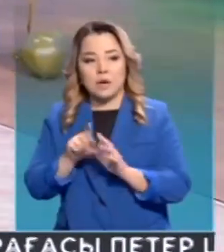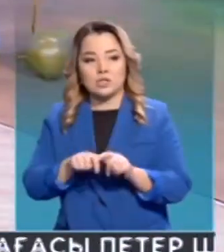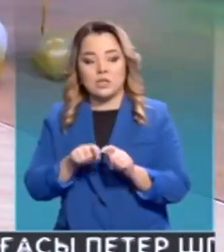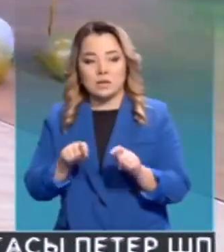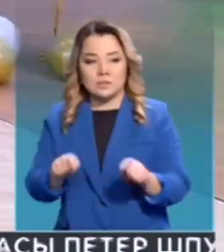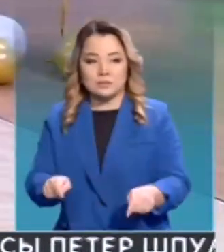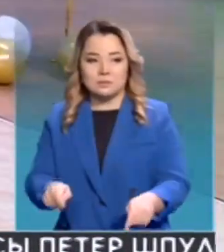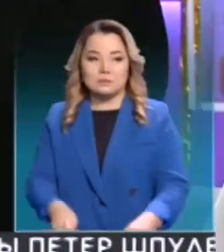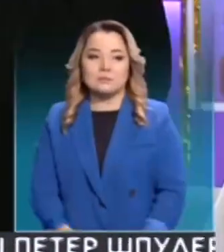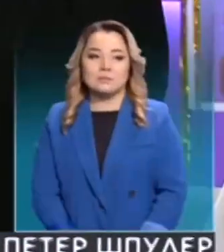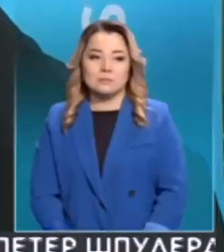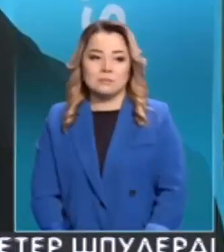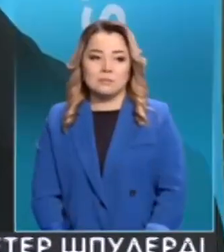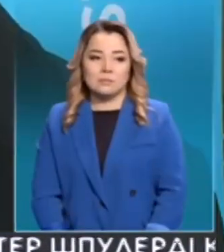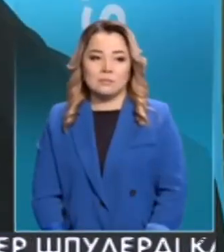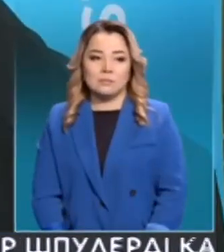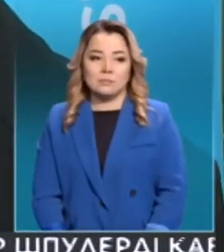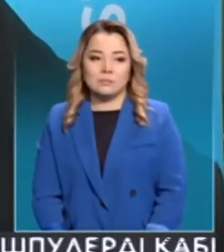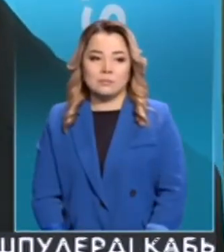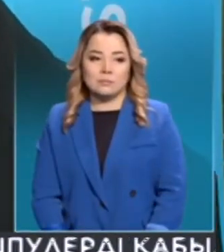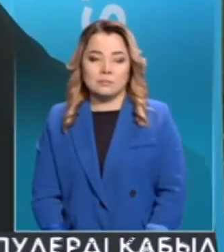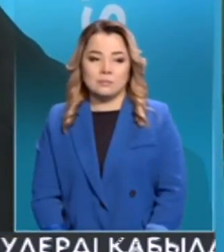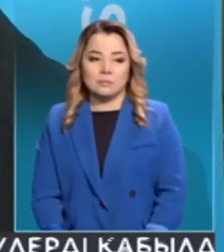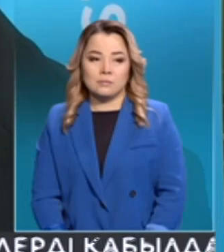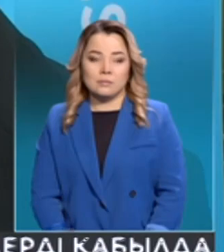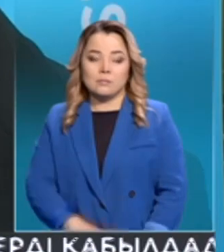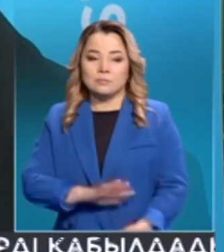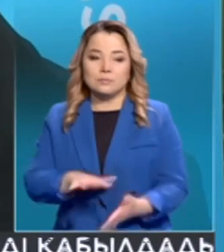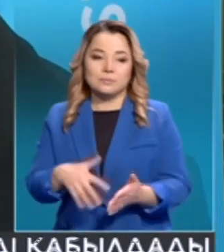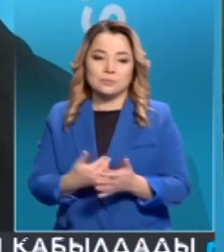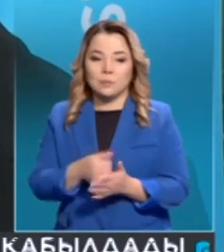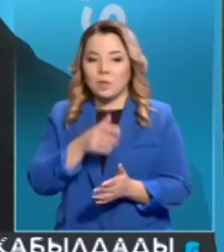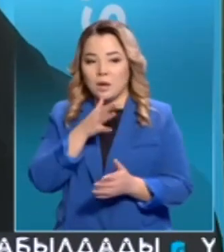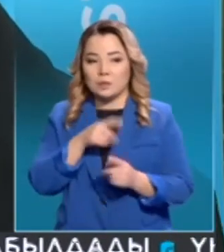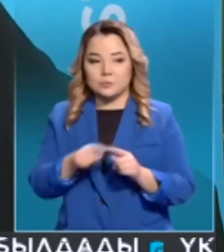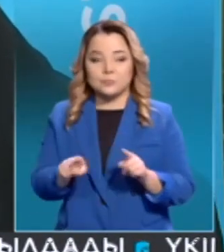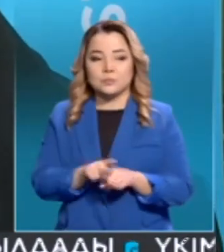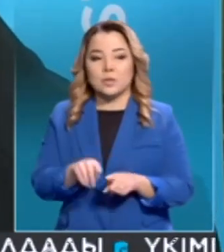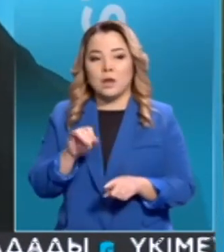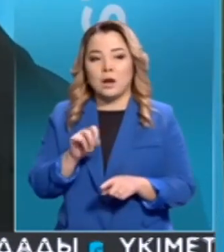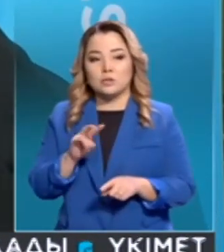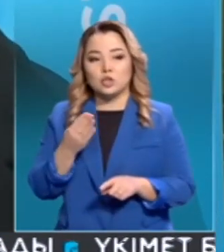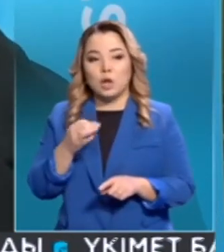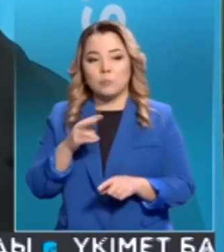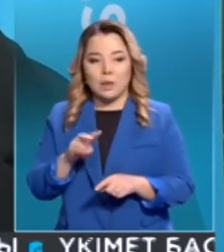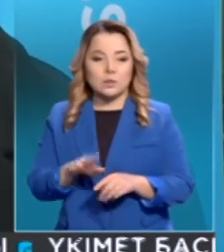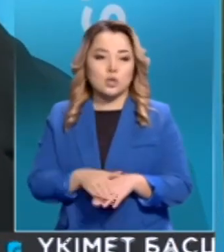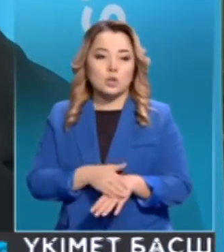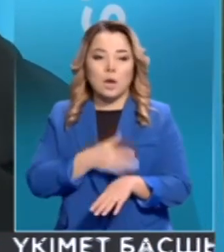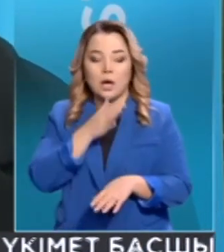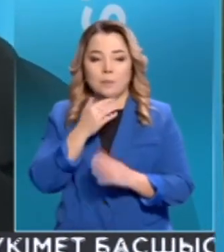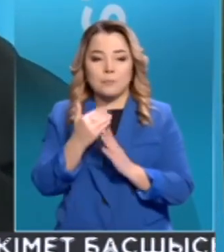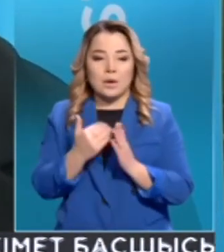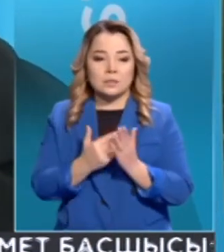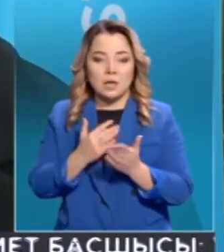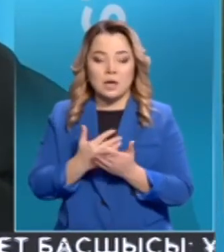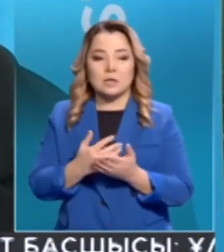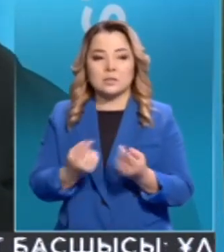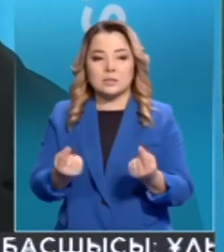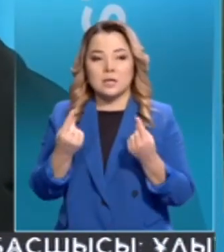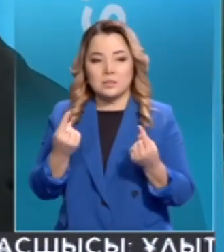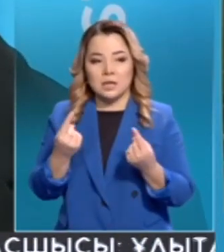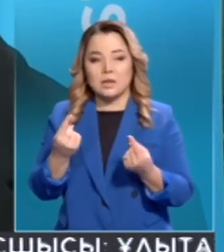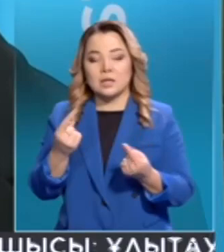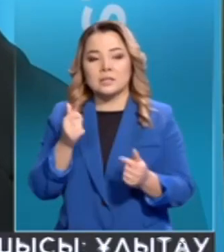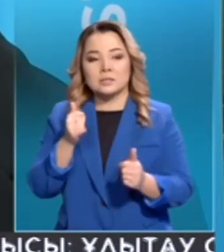ашылған. Осы уақытқа дейін біздің Таң Шолпан бағдарламасы еліміздегі ең ұзақ бағдарлама ретінде